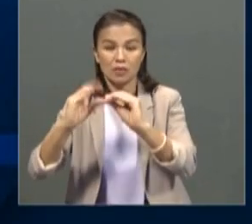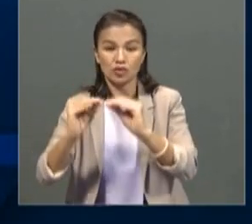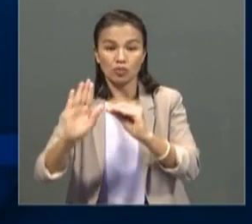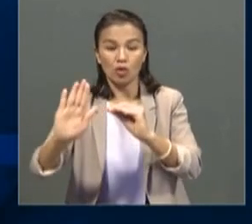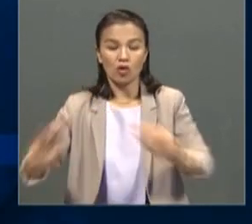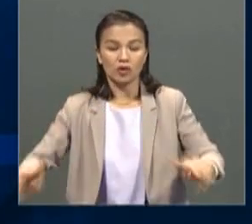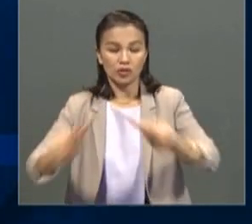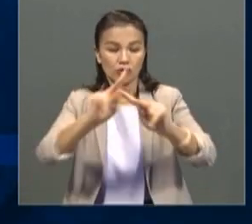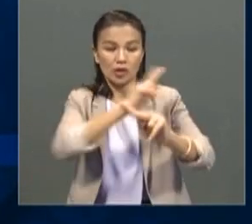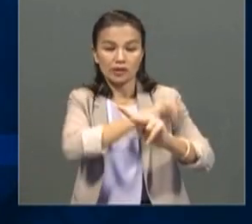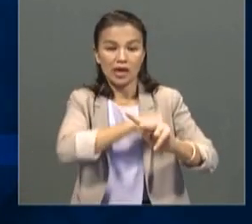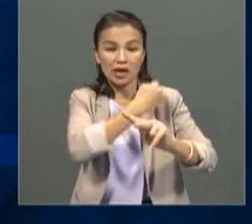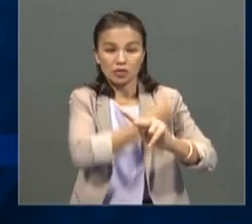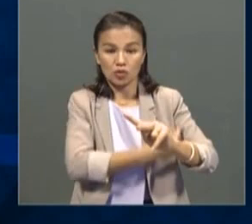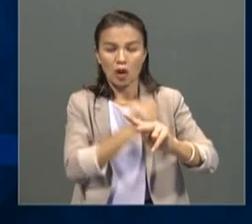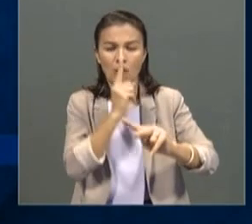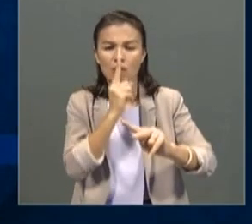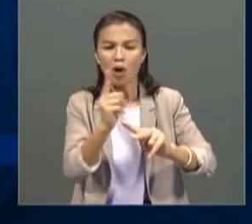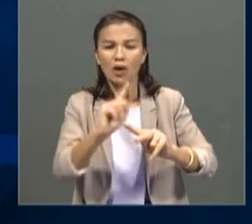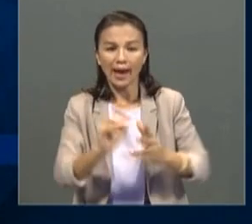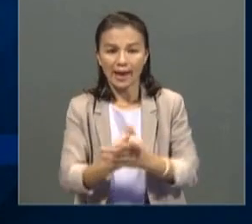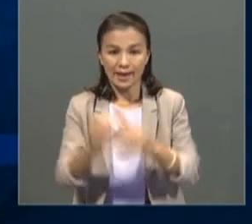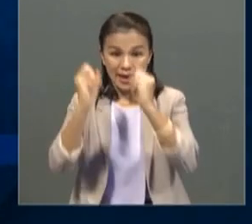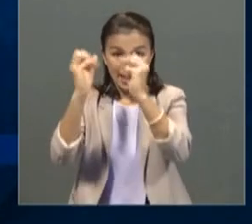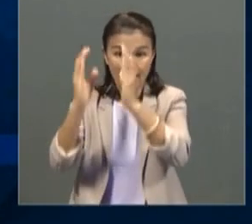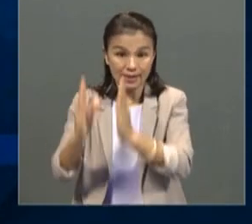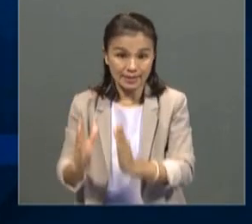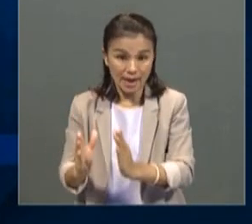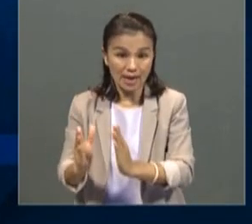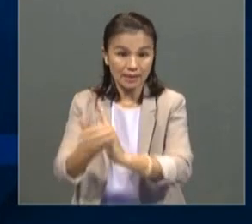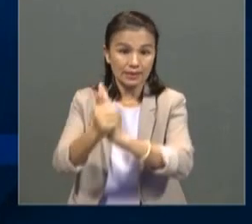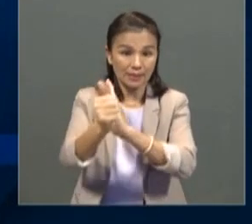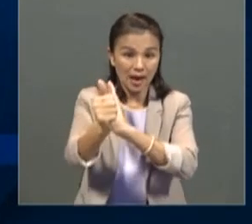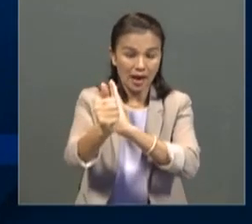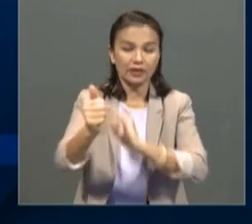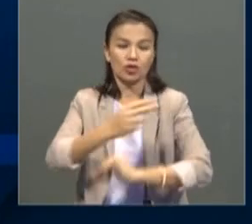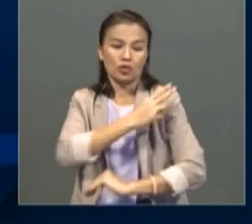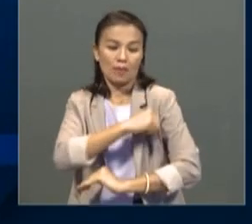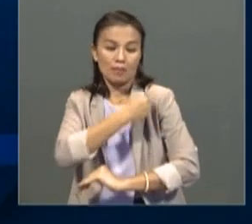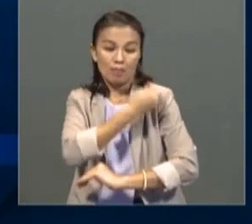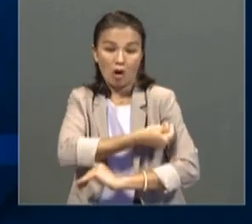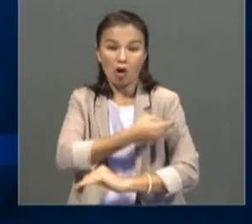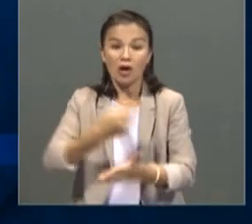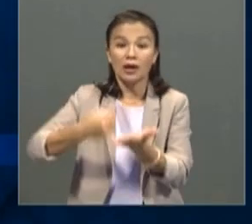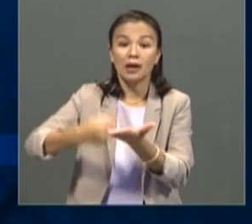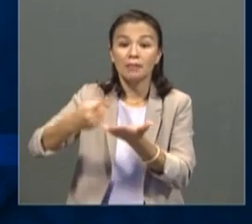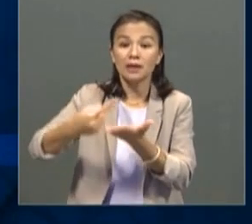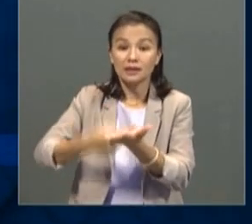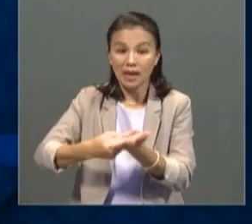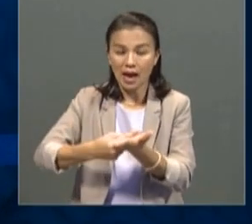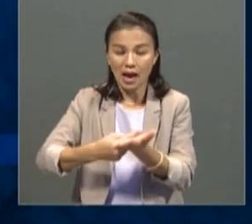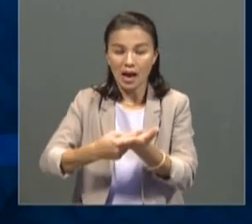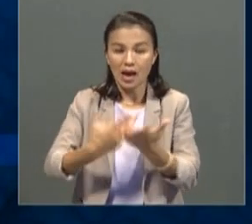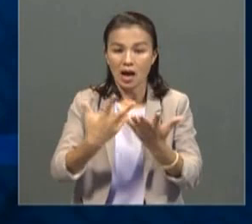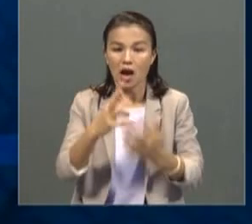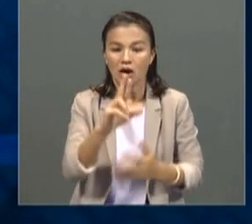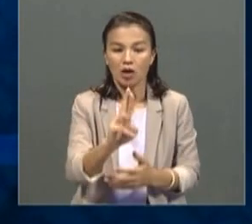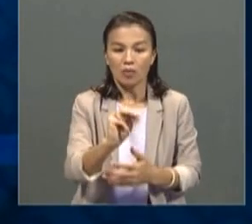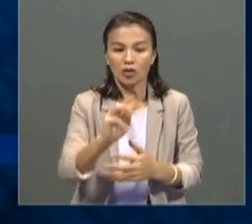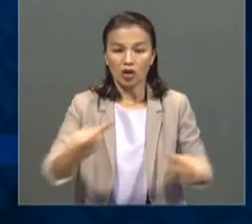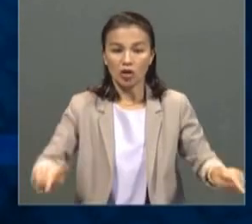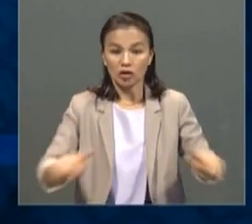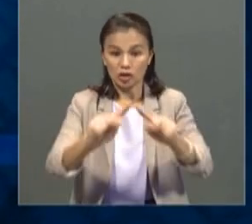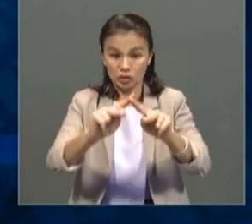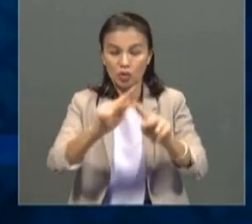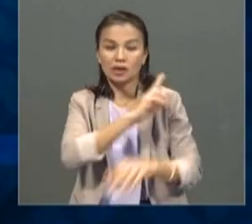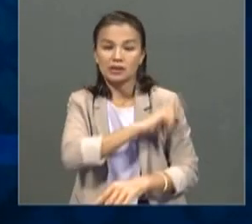တော့ကျွန်တော် EOC နဲ့ဒီကျန်းမာရေးဝန်ကြီးဌာနနဲ့အစည်းအဝေးထိုင်ဖြစ်ပါတယ်အဲ့ဒီမှာဆိုလို့ရှိရင်ဒီဒေါက်တာ PS ကူတို့ဦးတော်မတို့နဲ့ကျွန်တော်တို့ဒီ